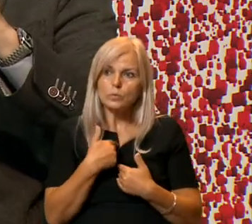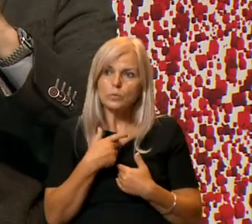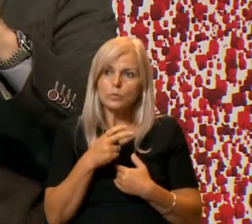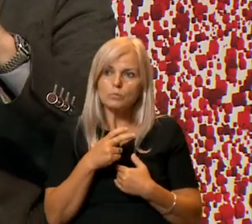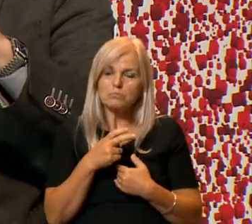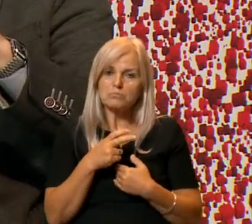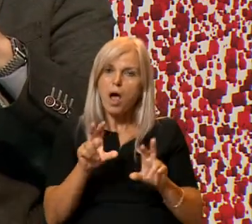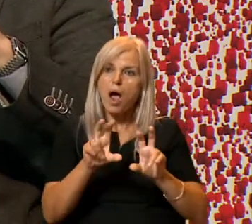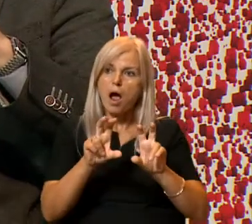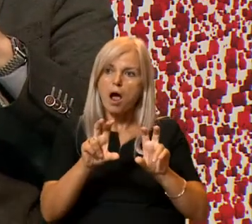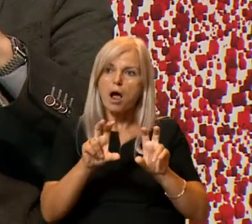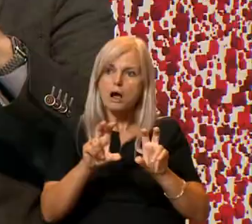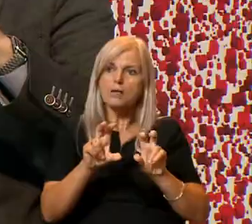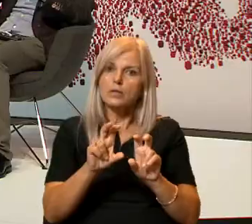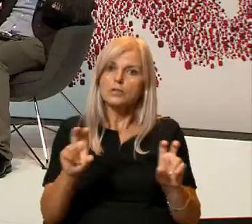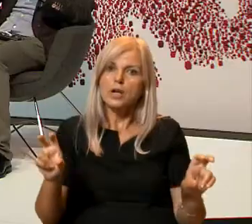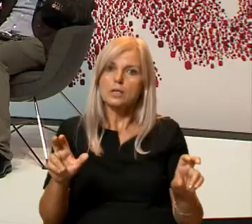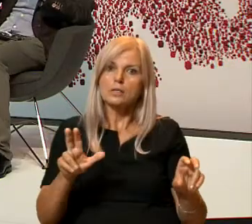czasie